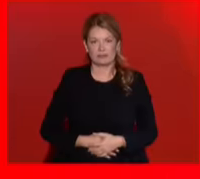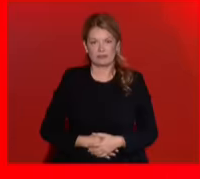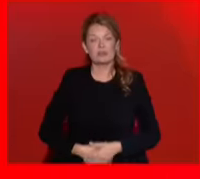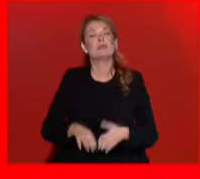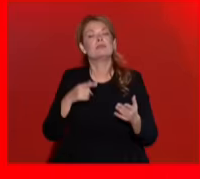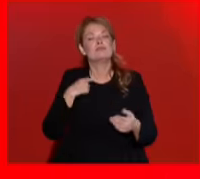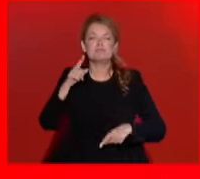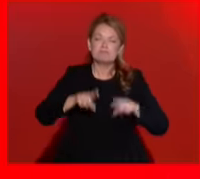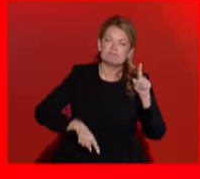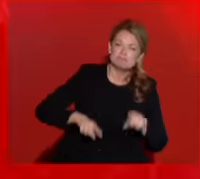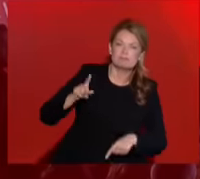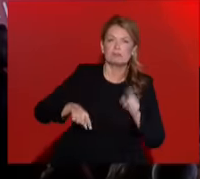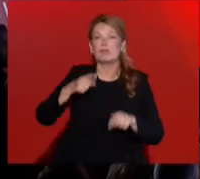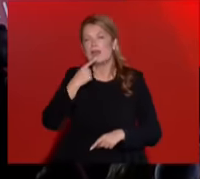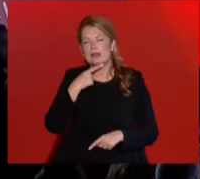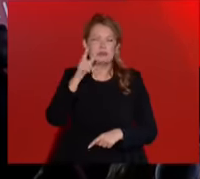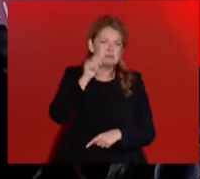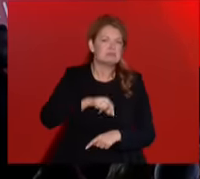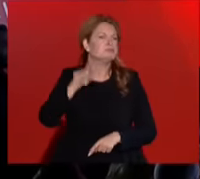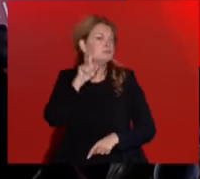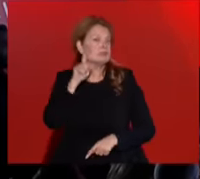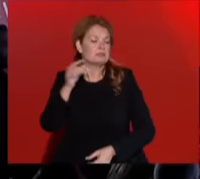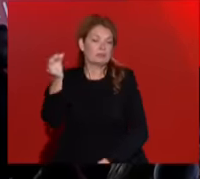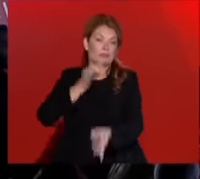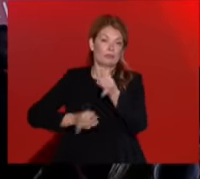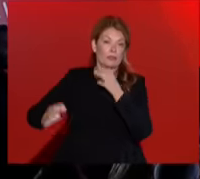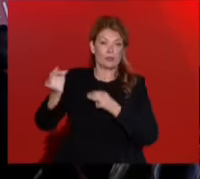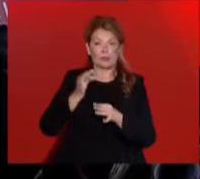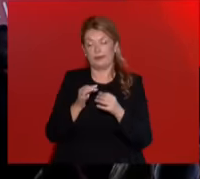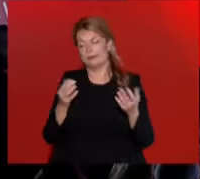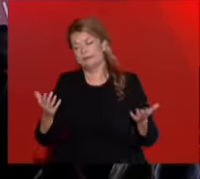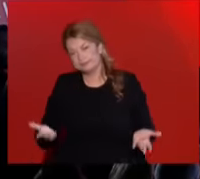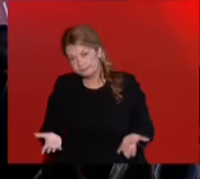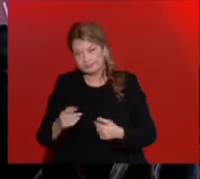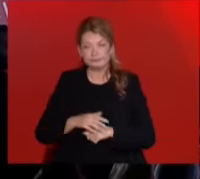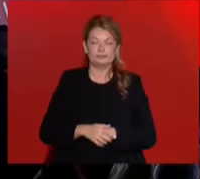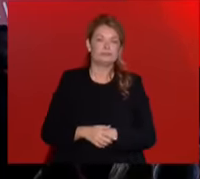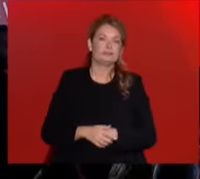Ακούμε πολλούς και πολλές να λένε ότι είναι αντισυστημική.